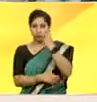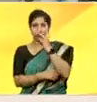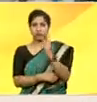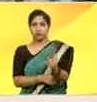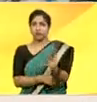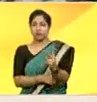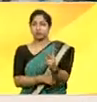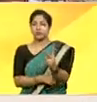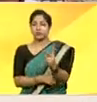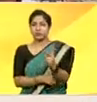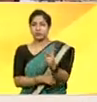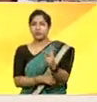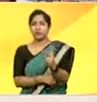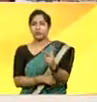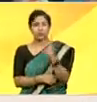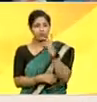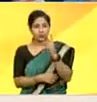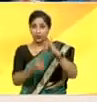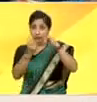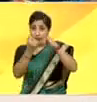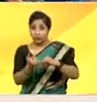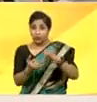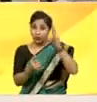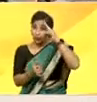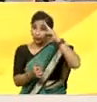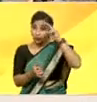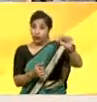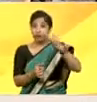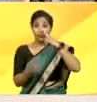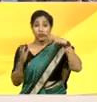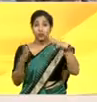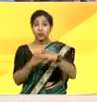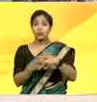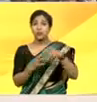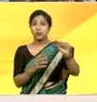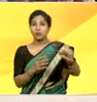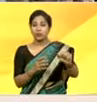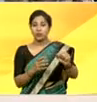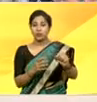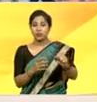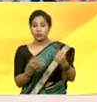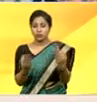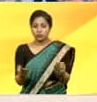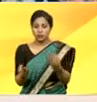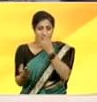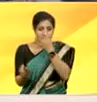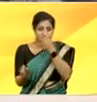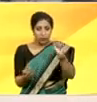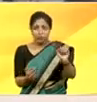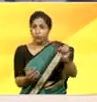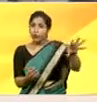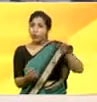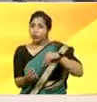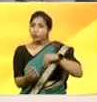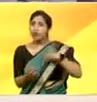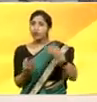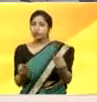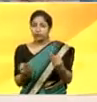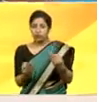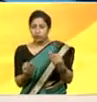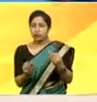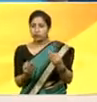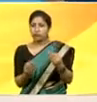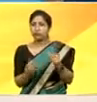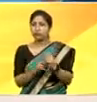है जब किसी सऊदी महिला ने किसी मेन योगा सेशन को इंस्ट्रक्ट किया